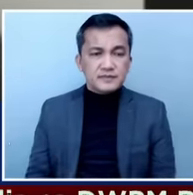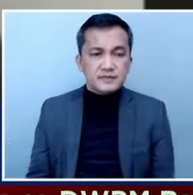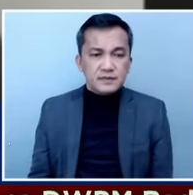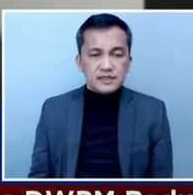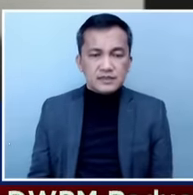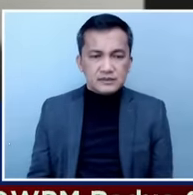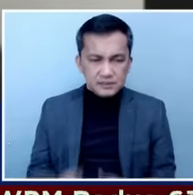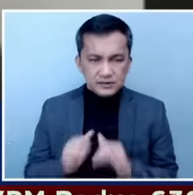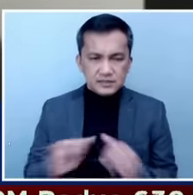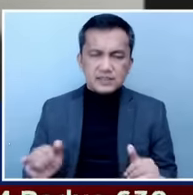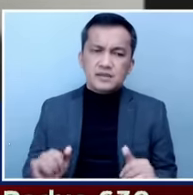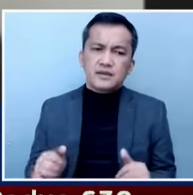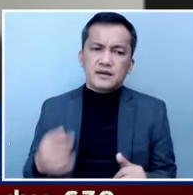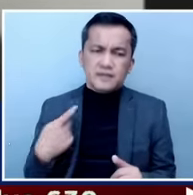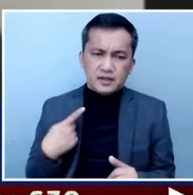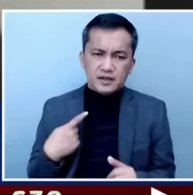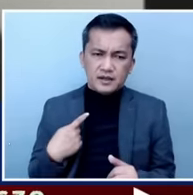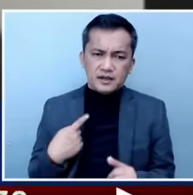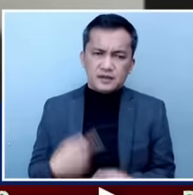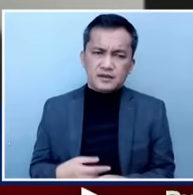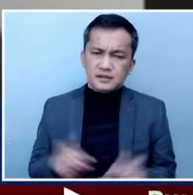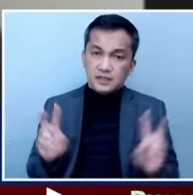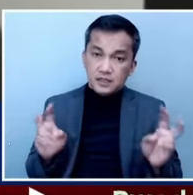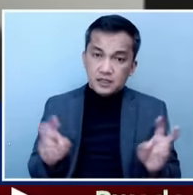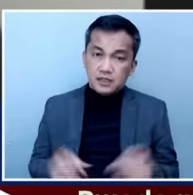there are mga